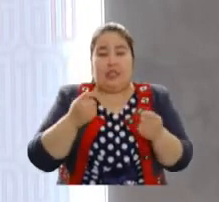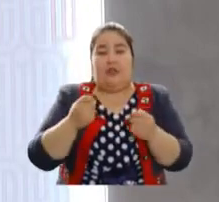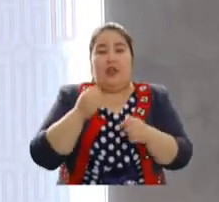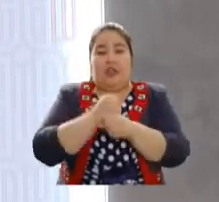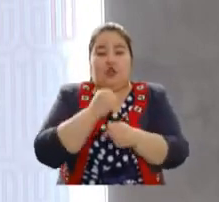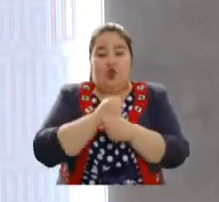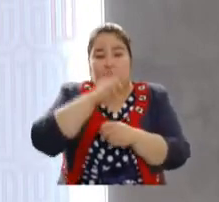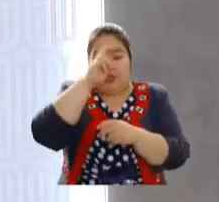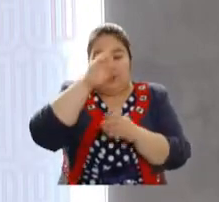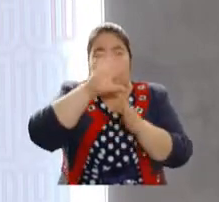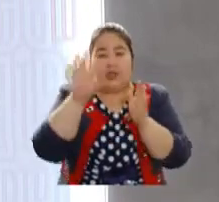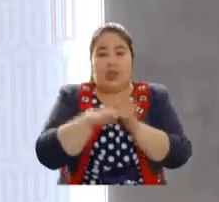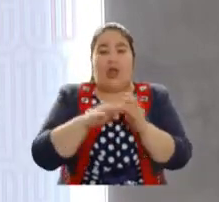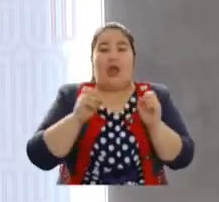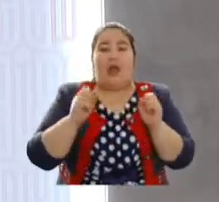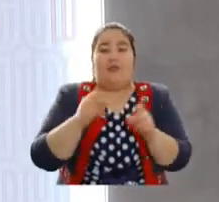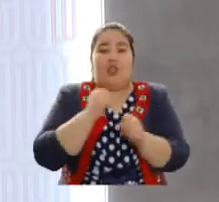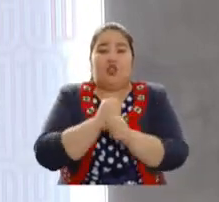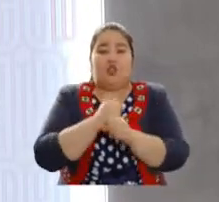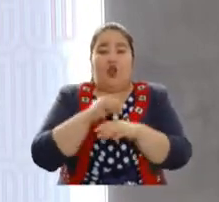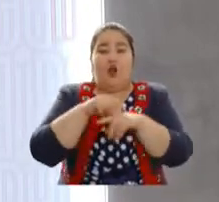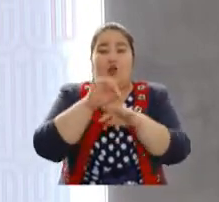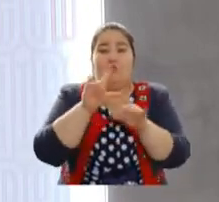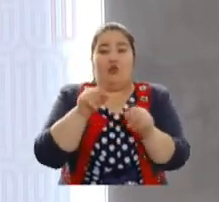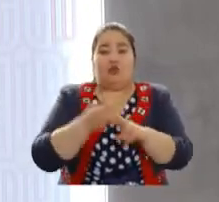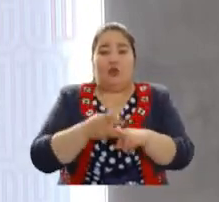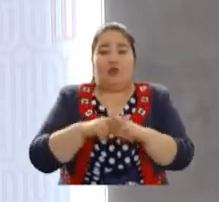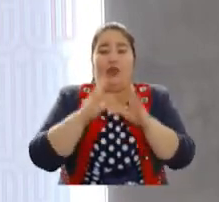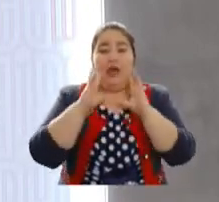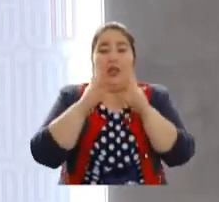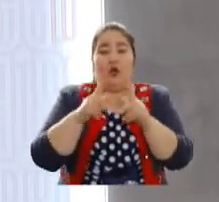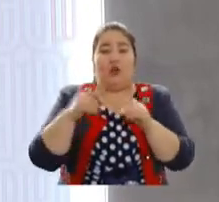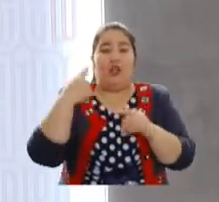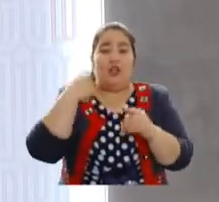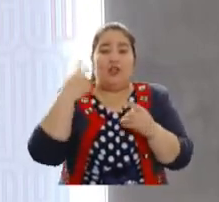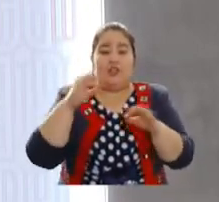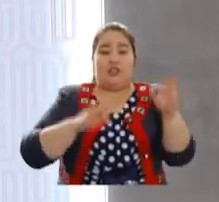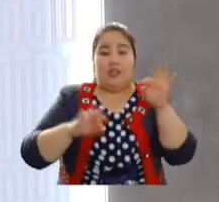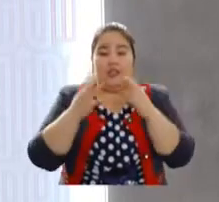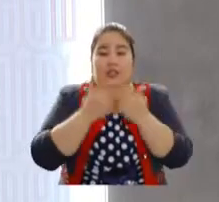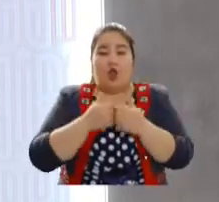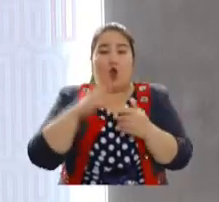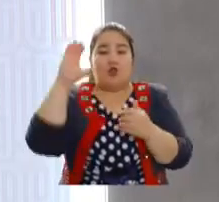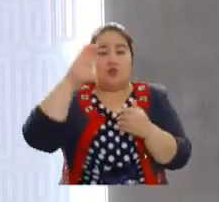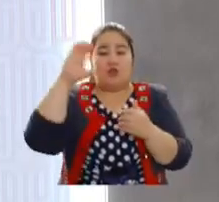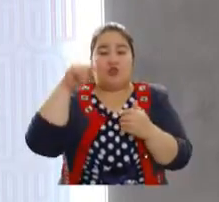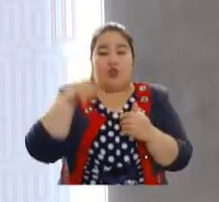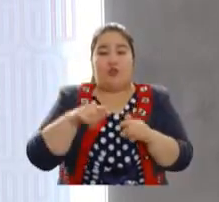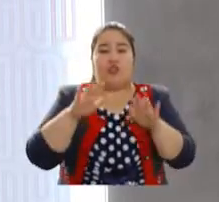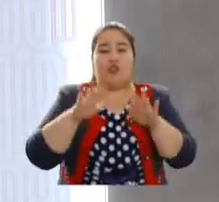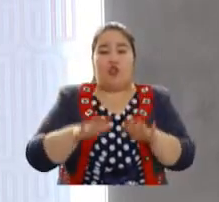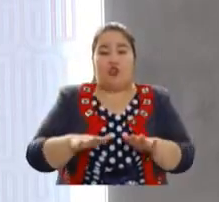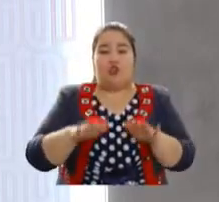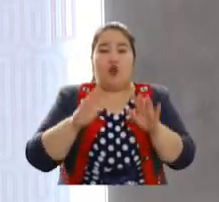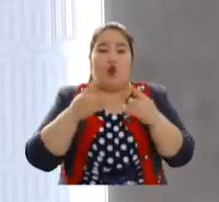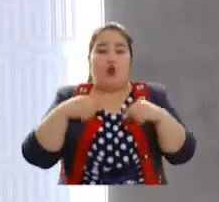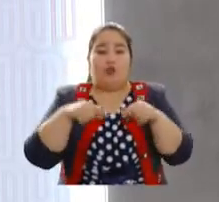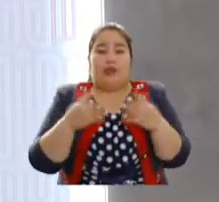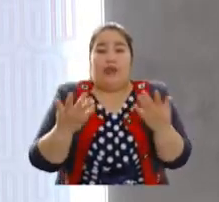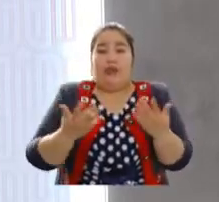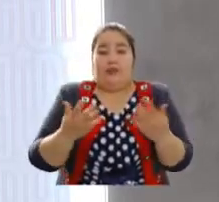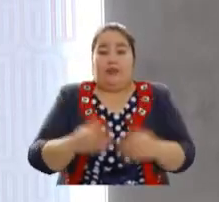idoralar qanday ish olib borishmoqda? Xalqaro indekslarda O'zbekistonning joylashgan o'rni